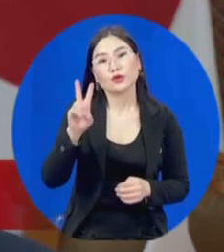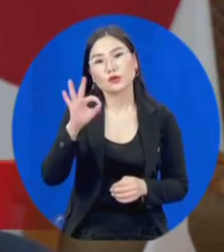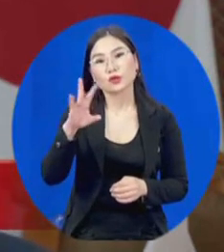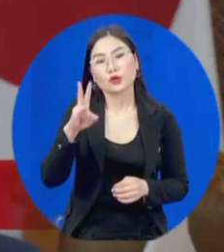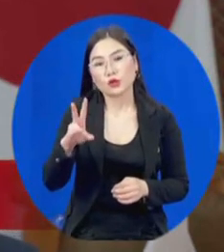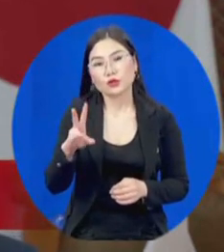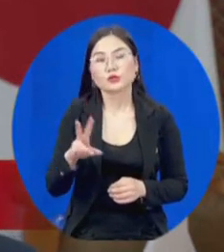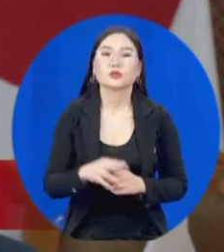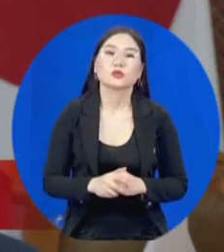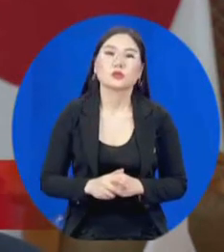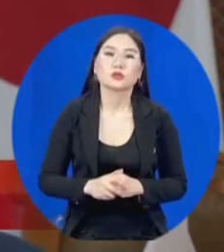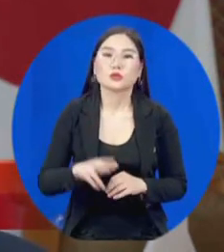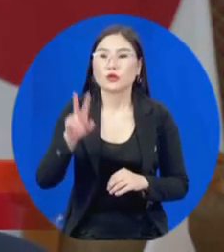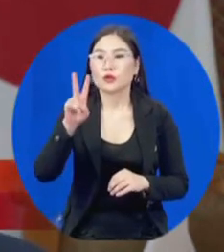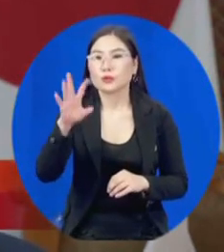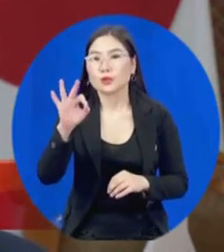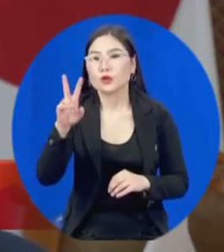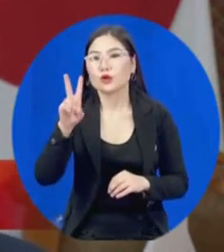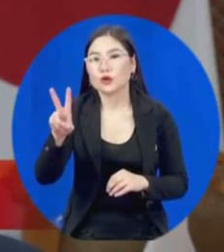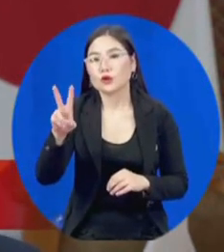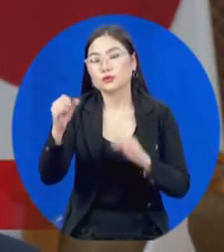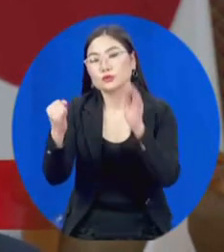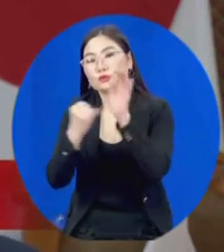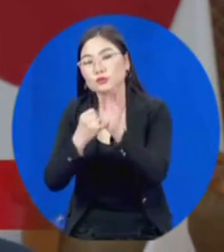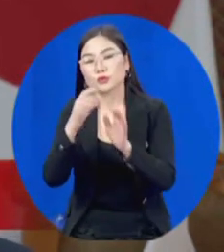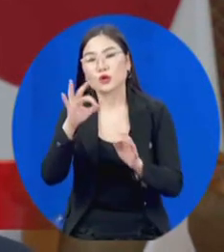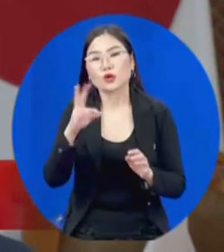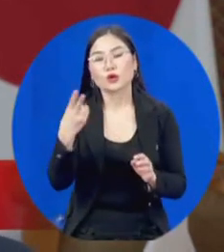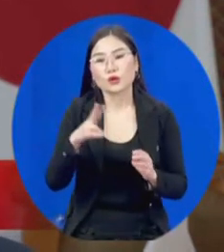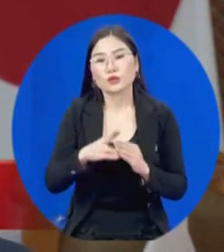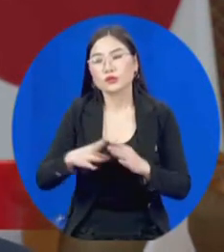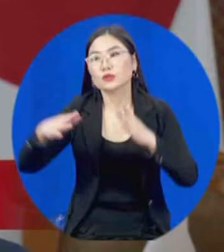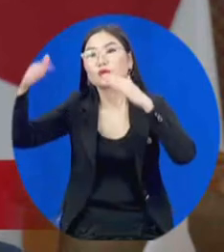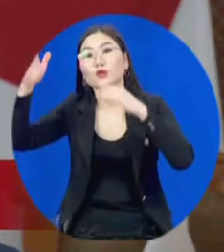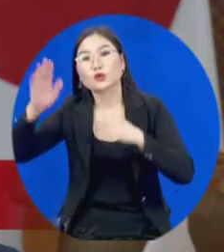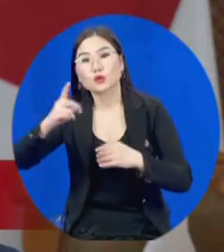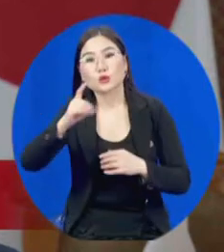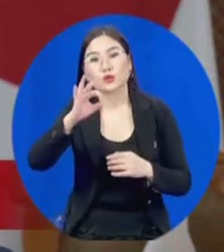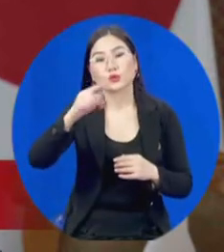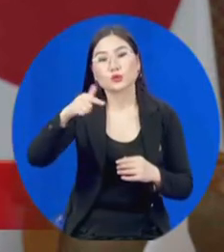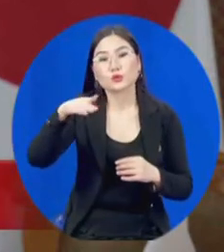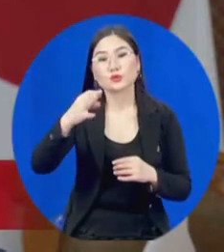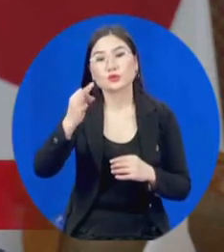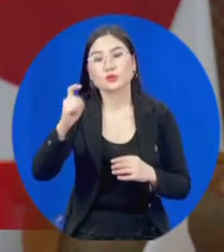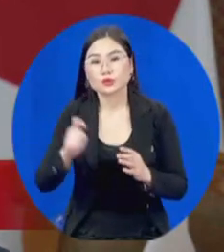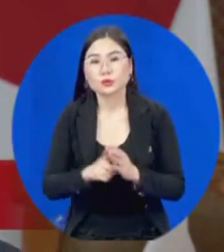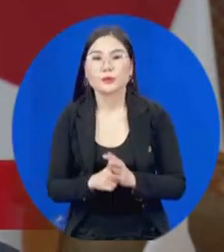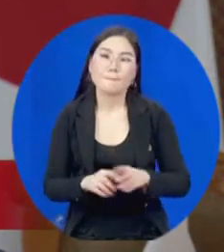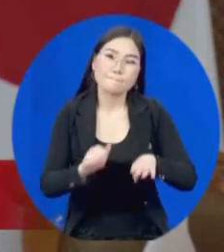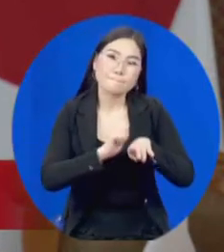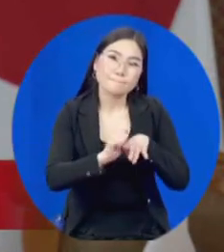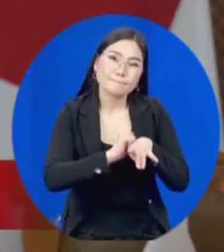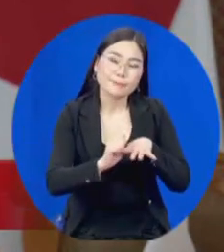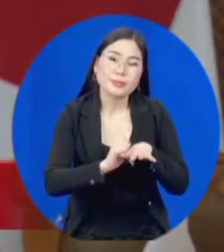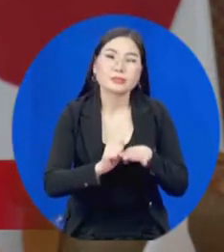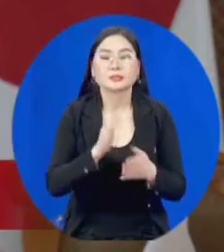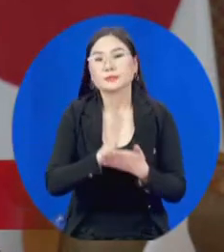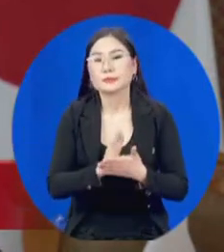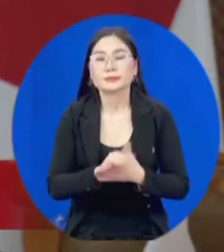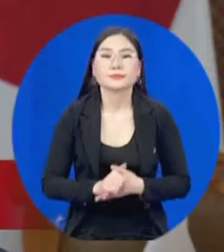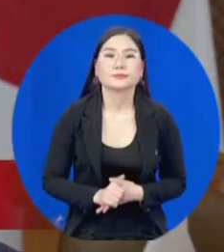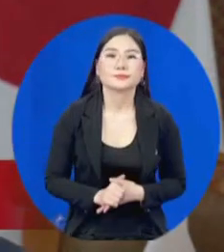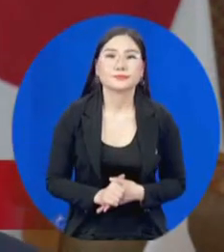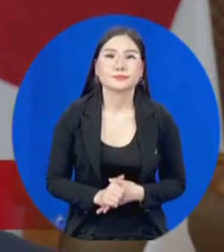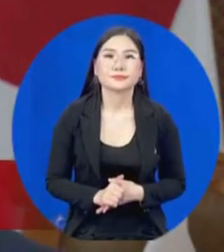2022 оноос энэ 2026 оныг хүртэл хөгжүүлэх дунд хугацааны хөтөлбөрийг бид нэр нь бэлтгэж байгаа. Хоёр талаасаа бэлтгэлийг